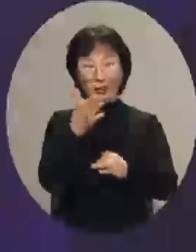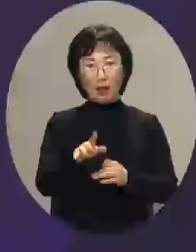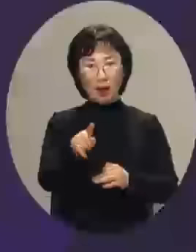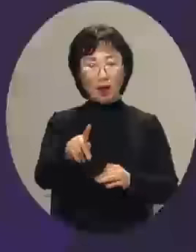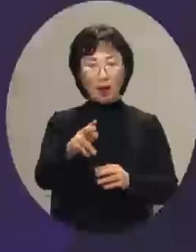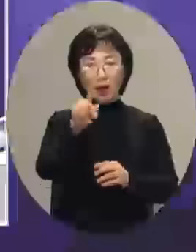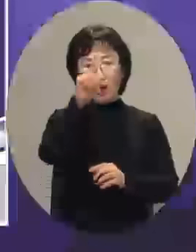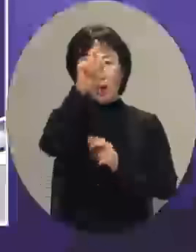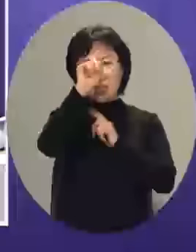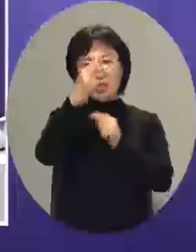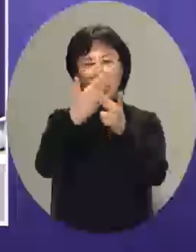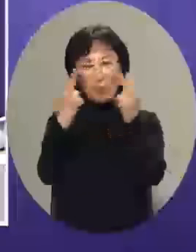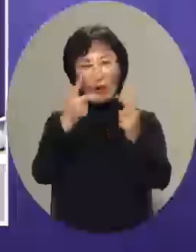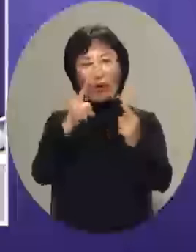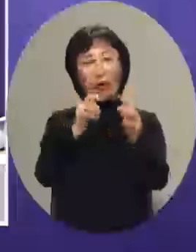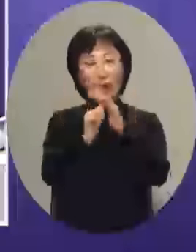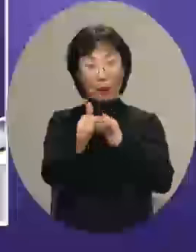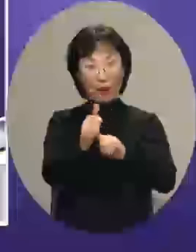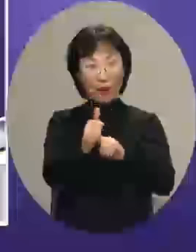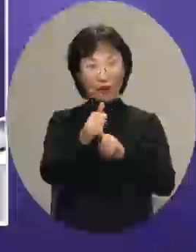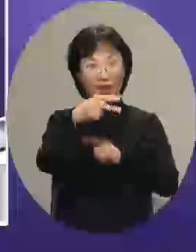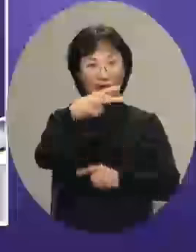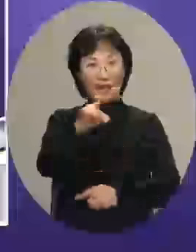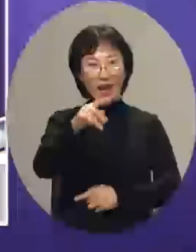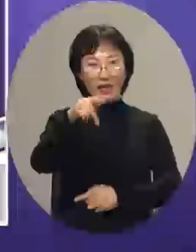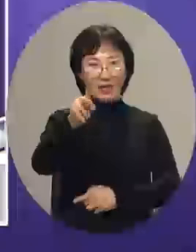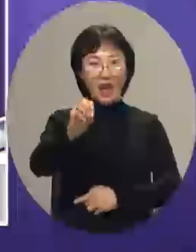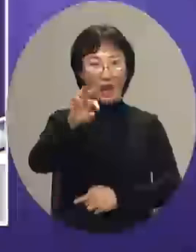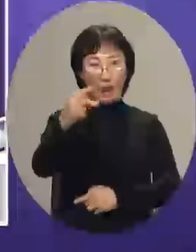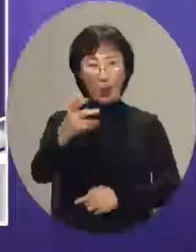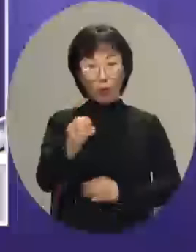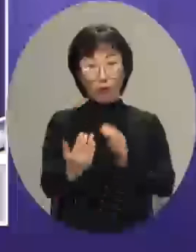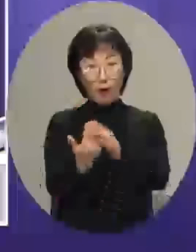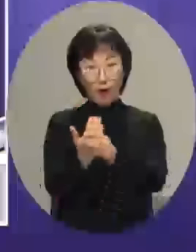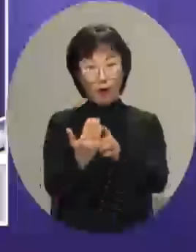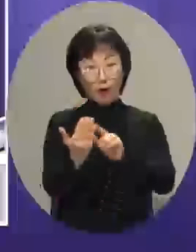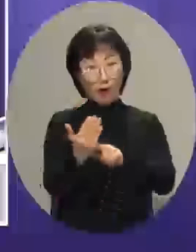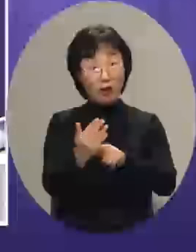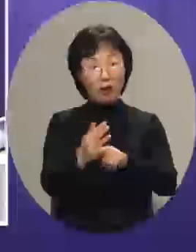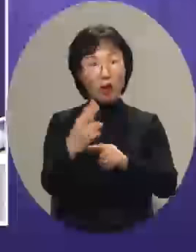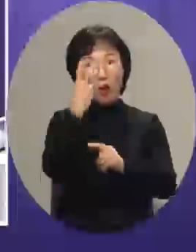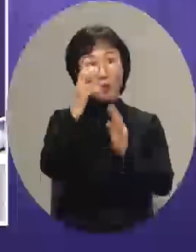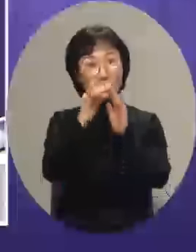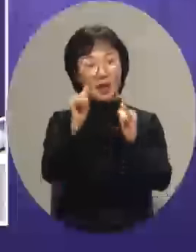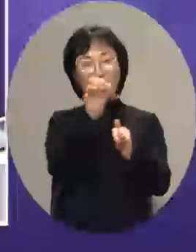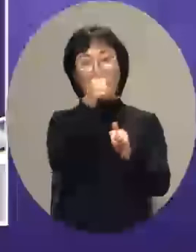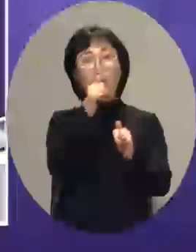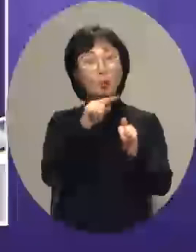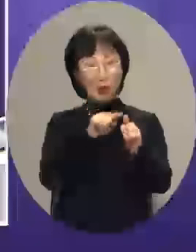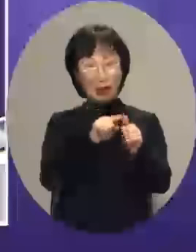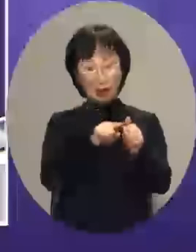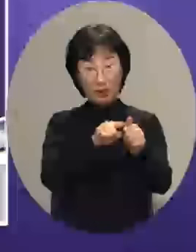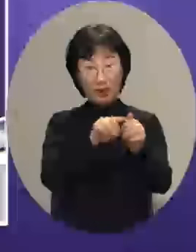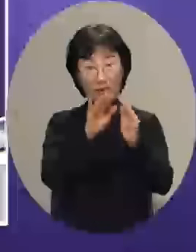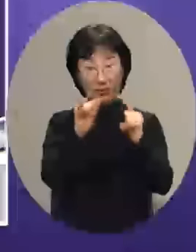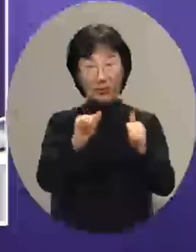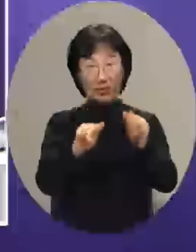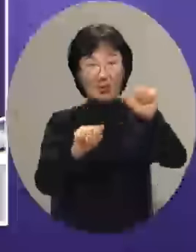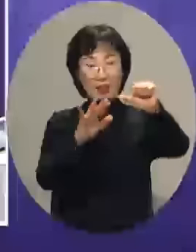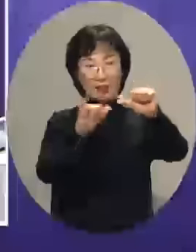이재명 대표의 대장동 사건을 변호한 이른바 검찰 출신들이 이게 다섯 명이나 이게